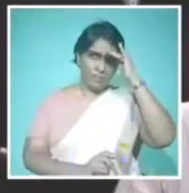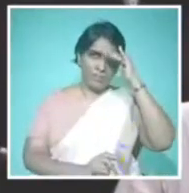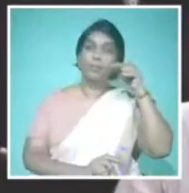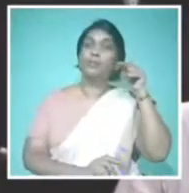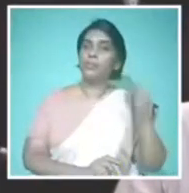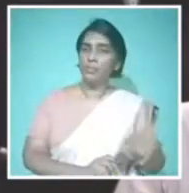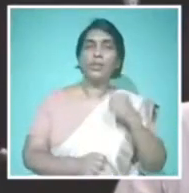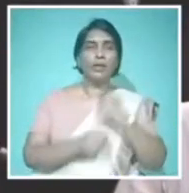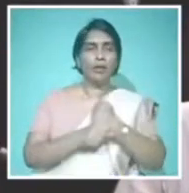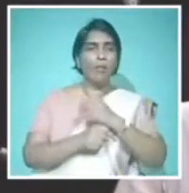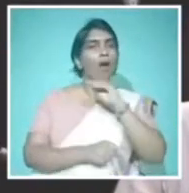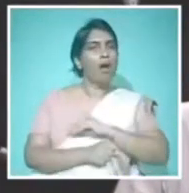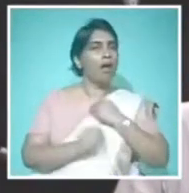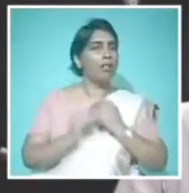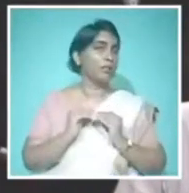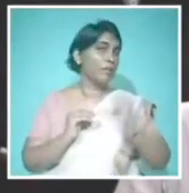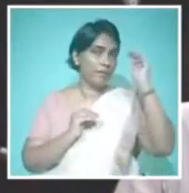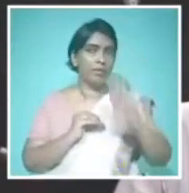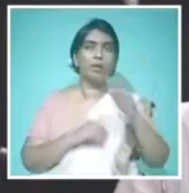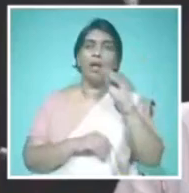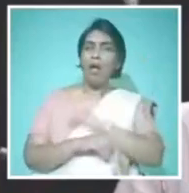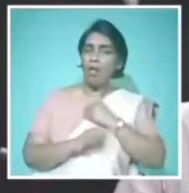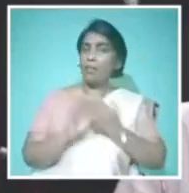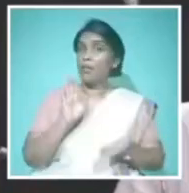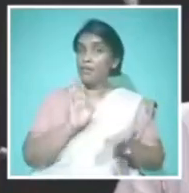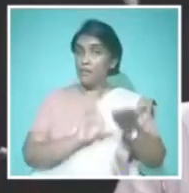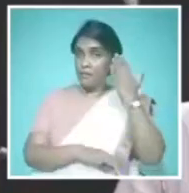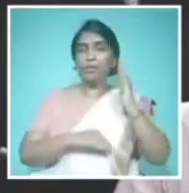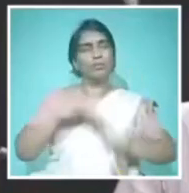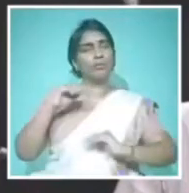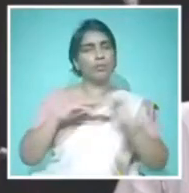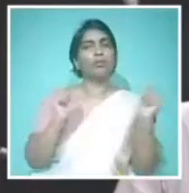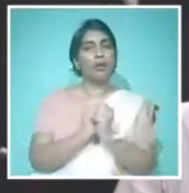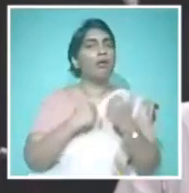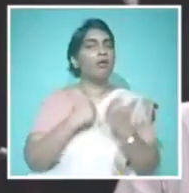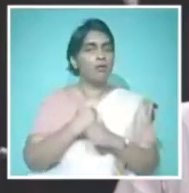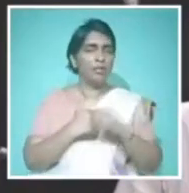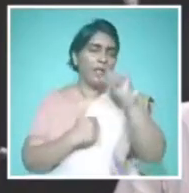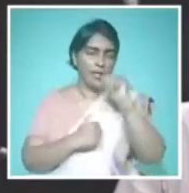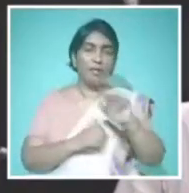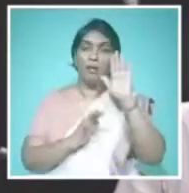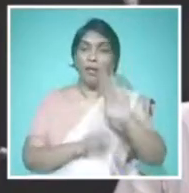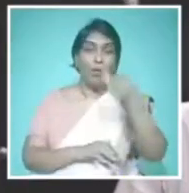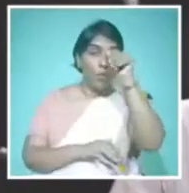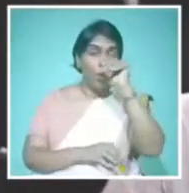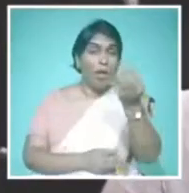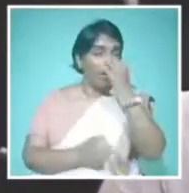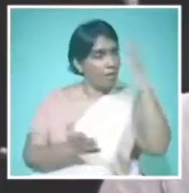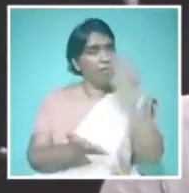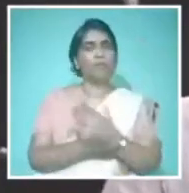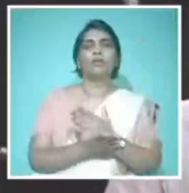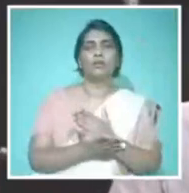me raja ada yang beri kerana nang, ada yang beri kiri me kromopan hadan dorne kat, hebei me horakan ekna otta